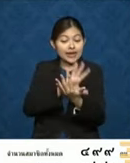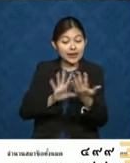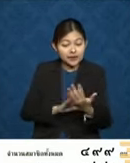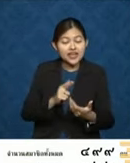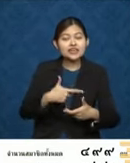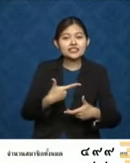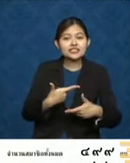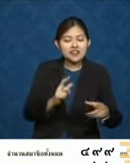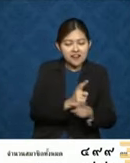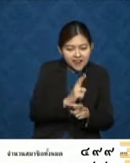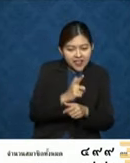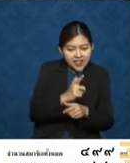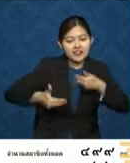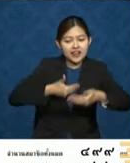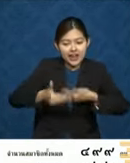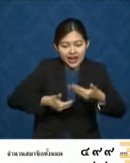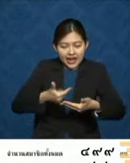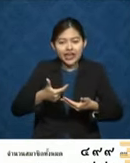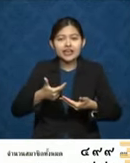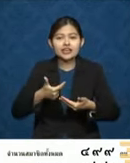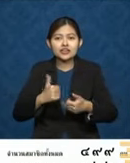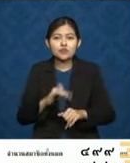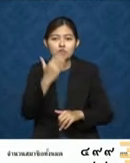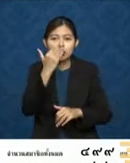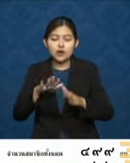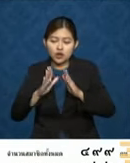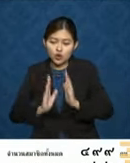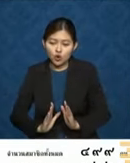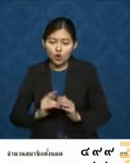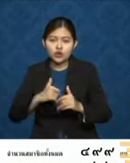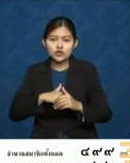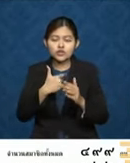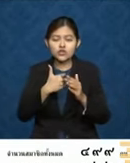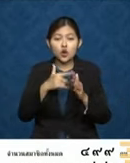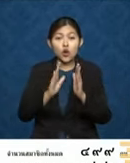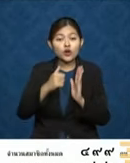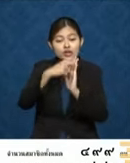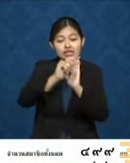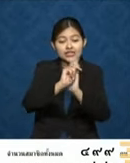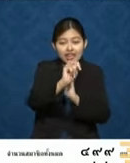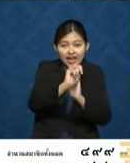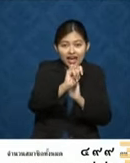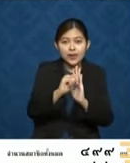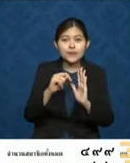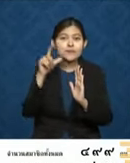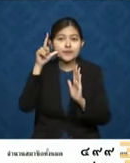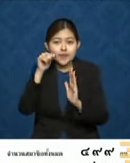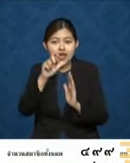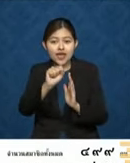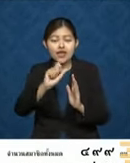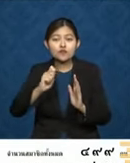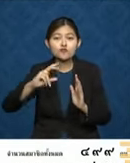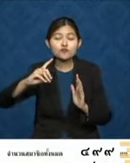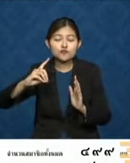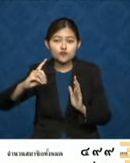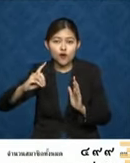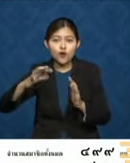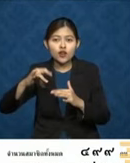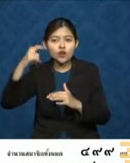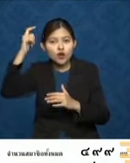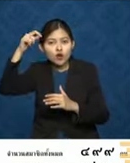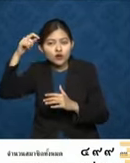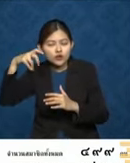อ่าวิถีชีวิตของคนแม่สอดคนตากนะครับแล้วก็คนที่อยู่ชายแดนพม่าจะได้กลับมา